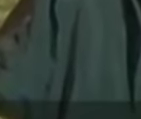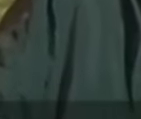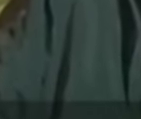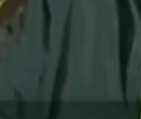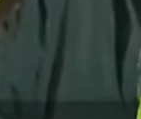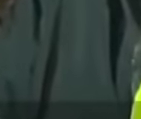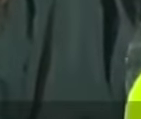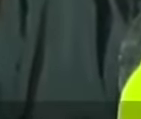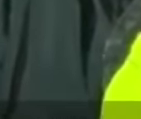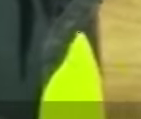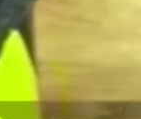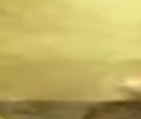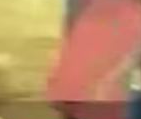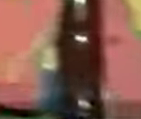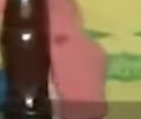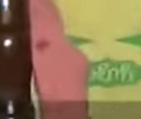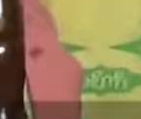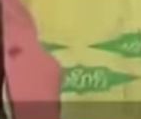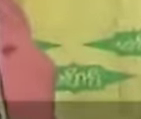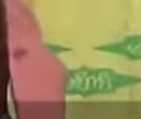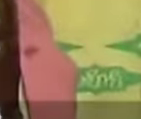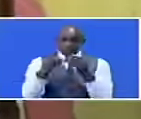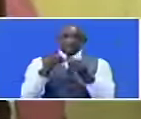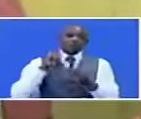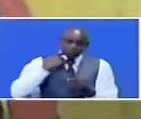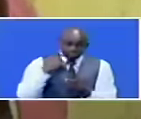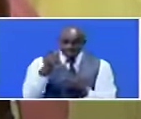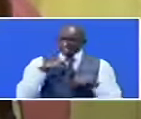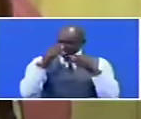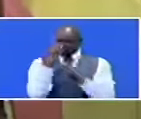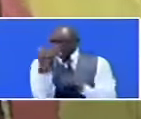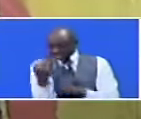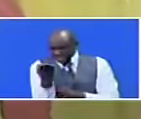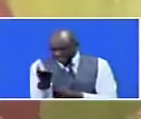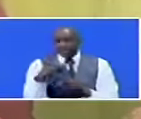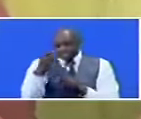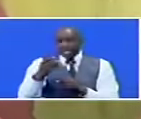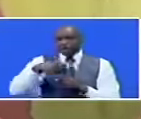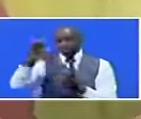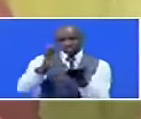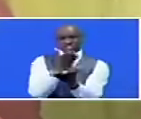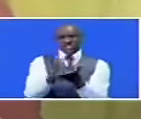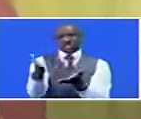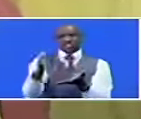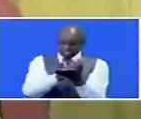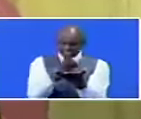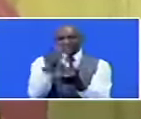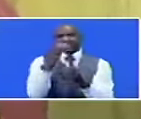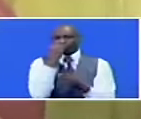wamenipea ma chocolate. Nikachukua hizo chocolate nikapea mtoto mwingine mwingine kwa sababu nikamwambia muende mfanye nini?